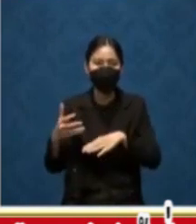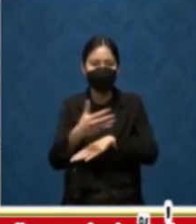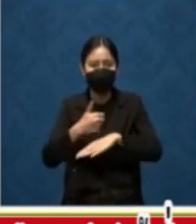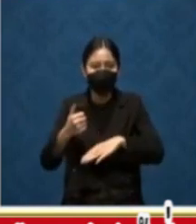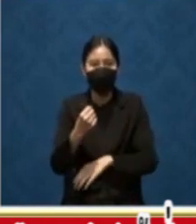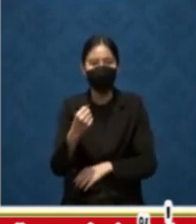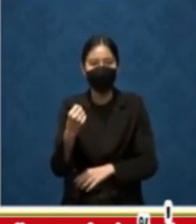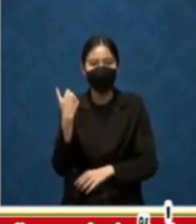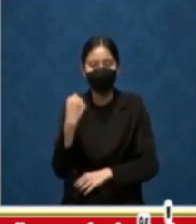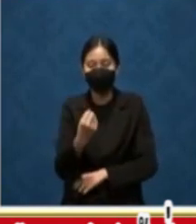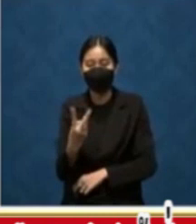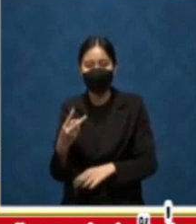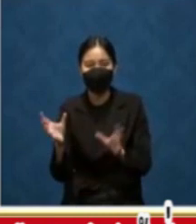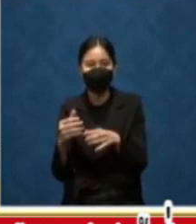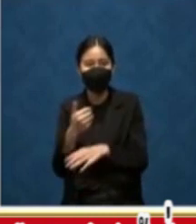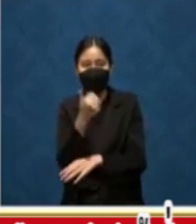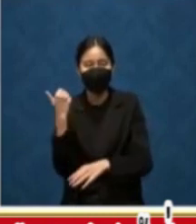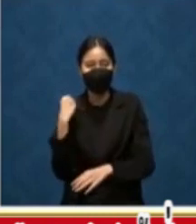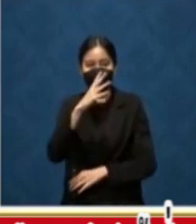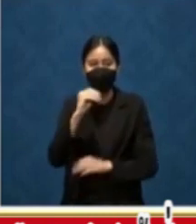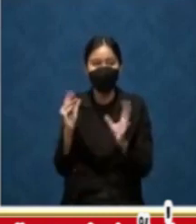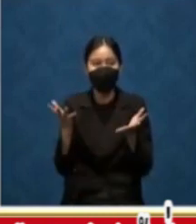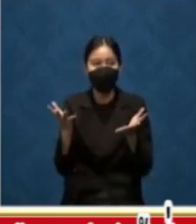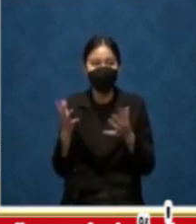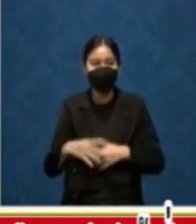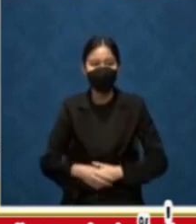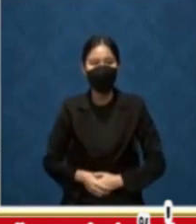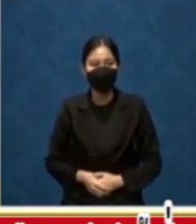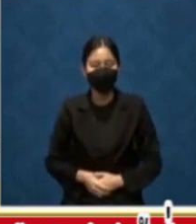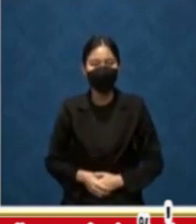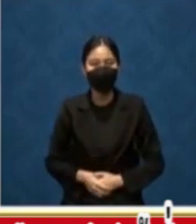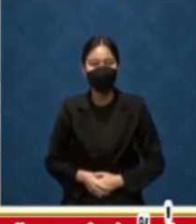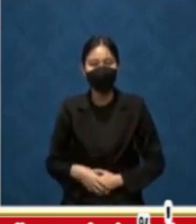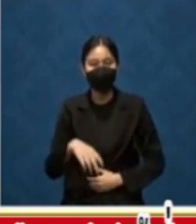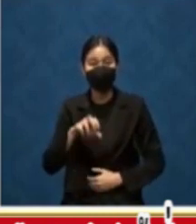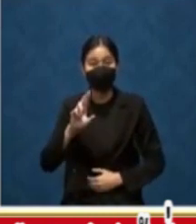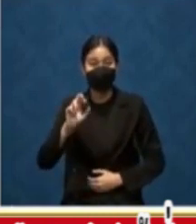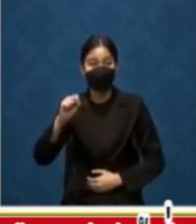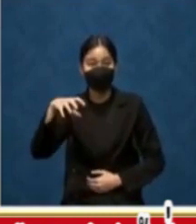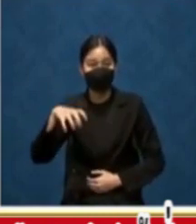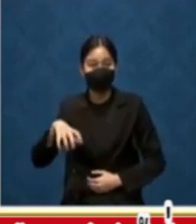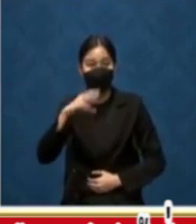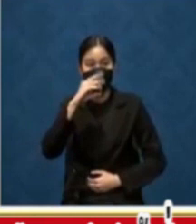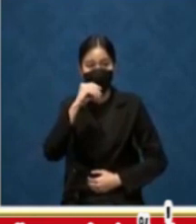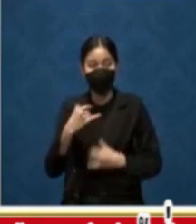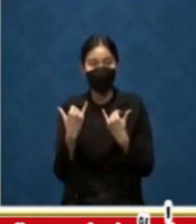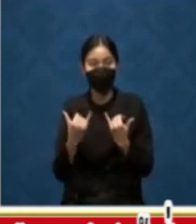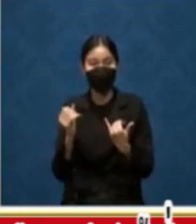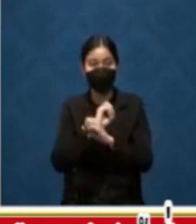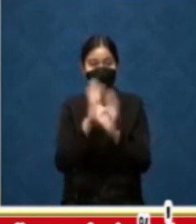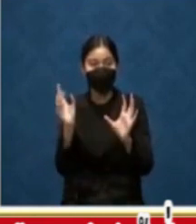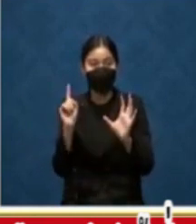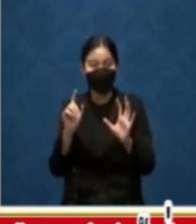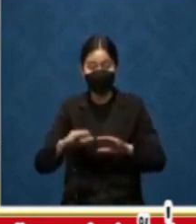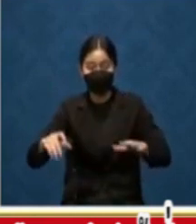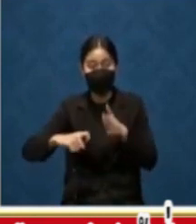ส่วนคนอื่นไม่ได้พูดผมจึงเชื่อว่าการพูดกันในสภาวันนี้มันจะเช็ดชัดเจนคือ